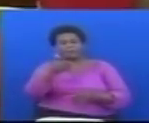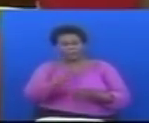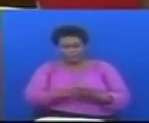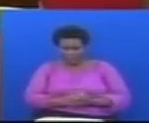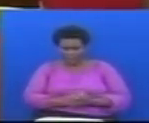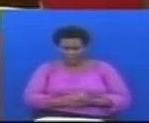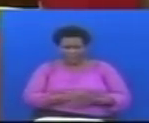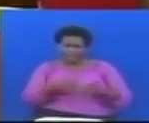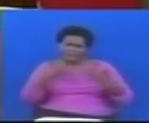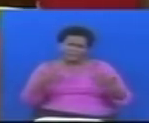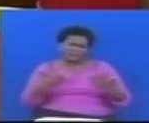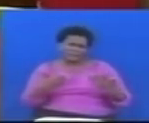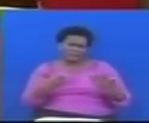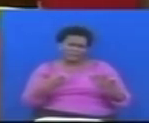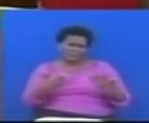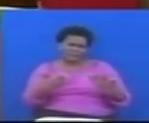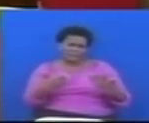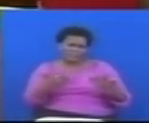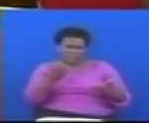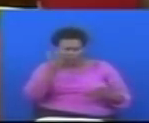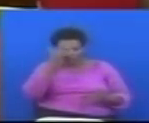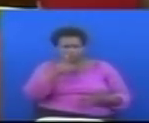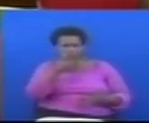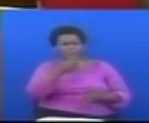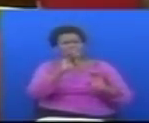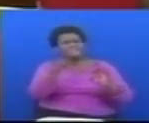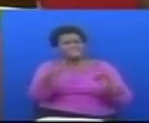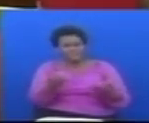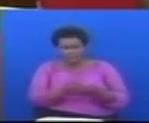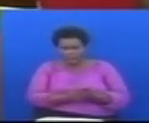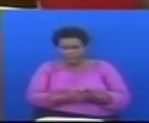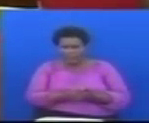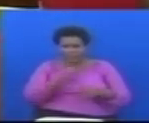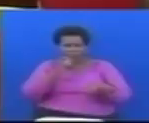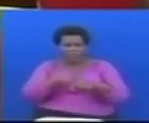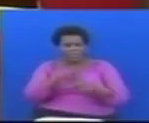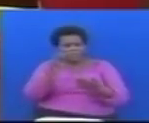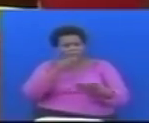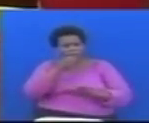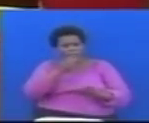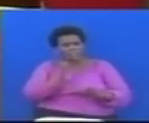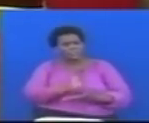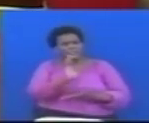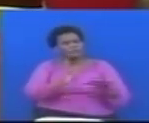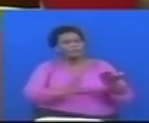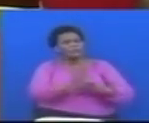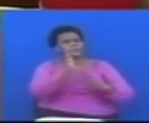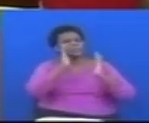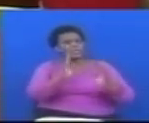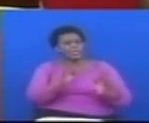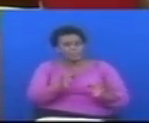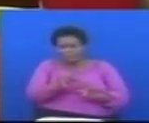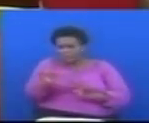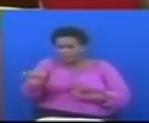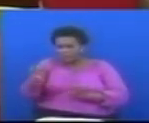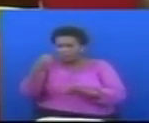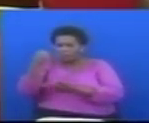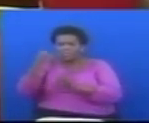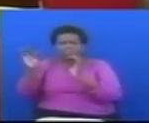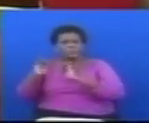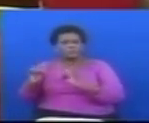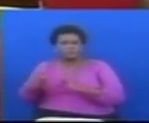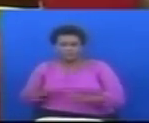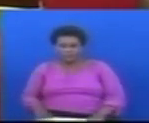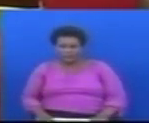barabara hizo huku bajeti tayari imekwisha somwa na pesa hazijatengwa? Swali la pili, je, Mheshimiwa Waziri